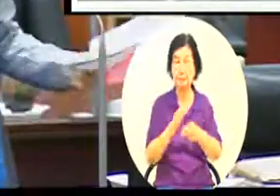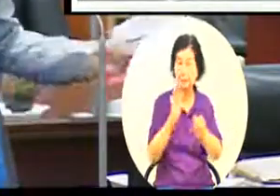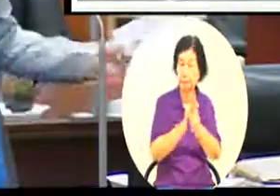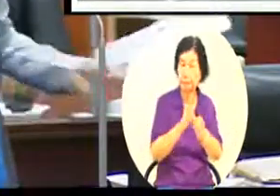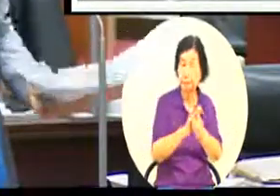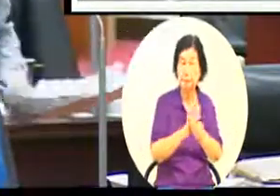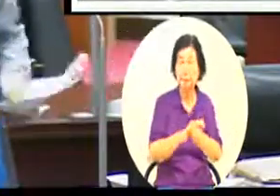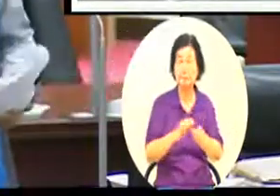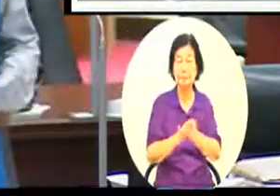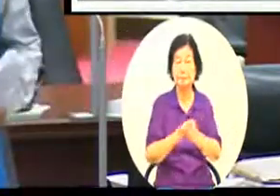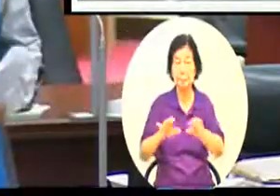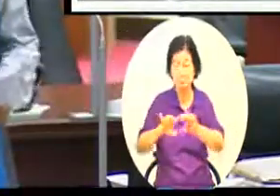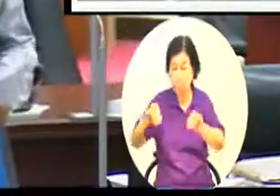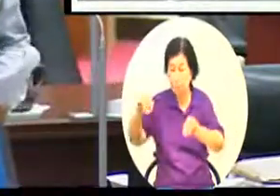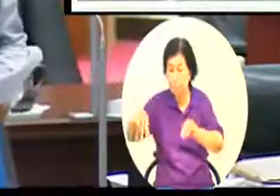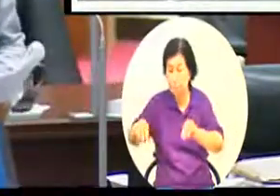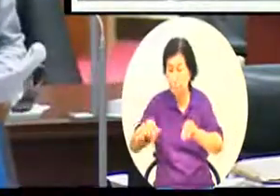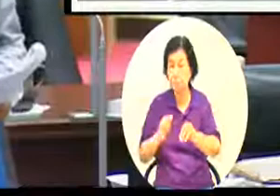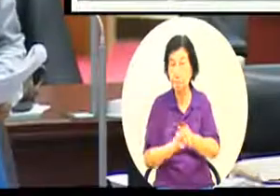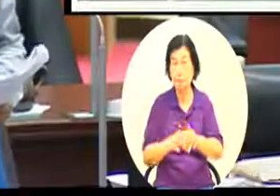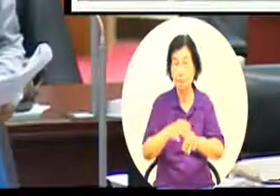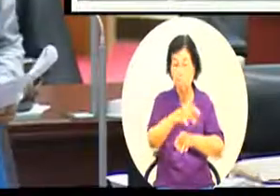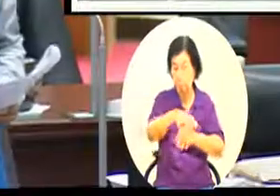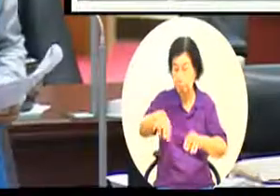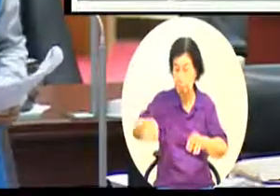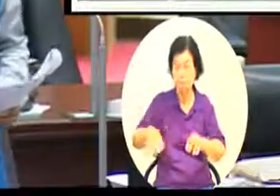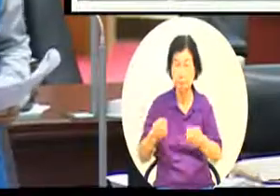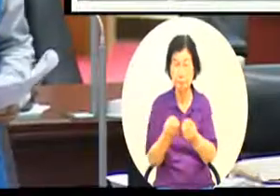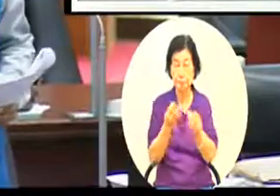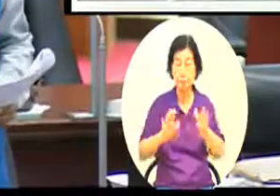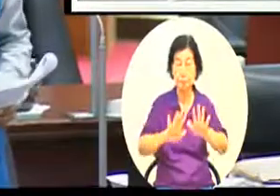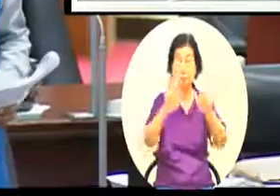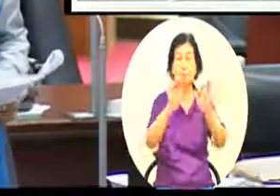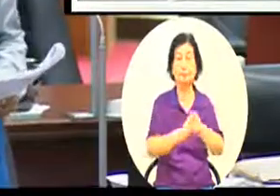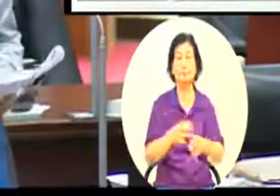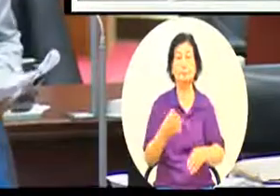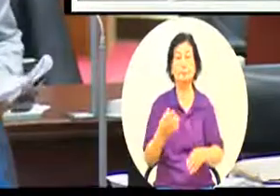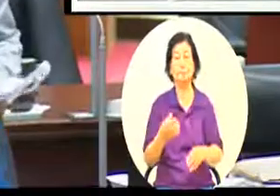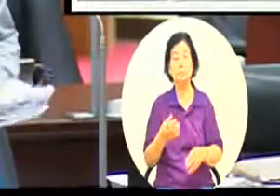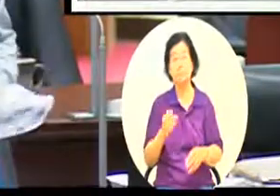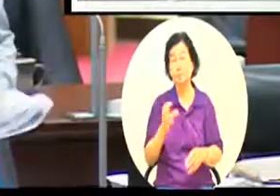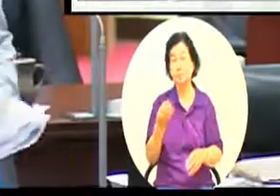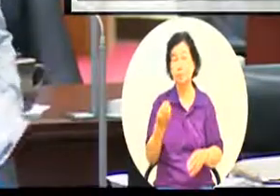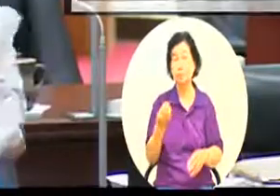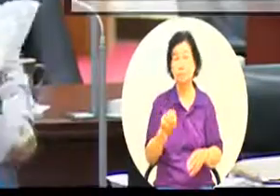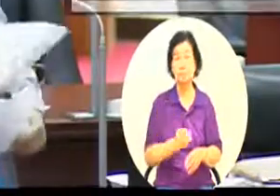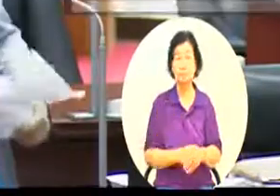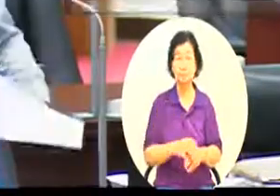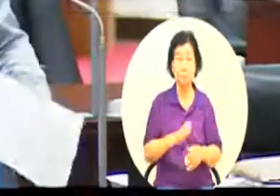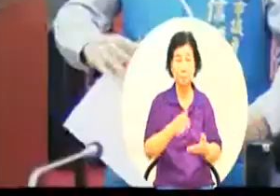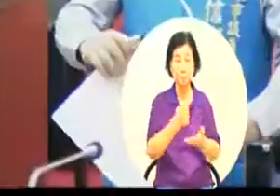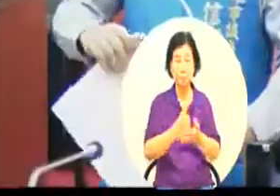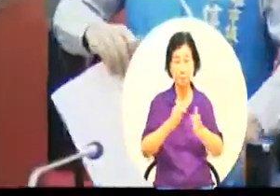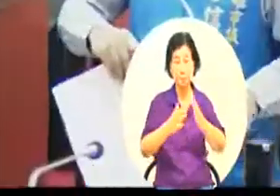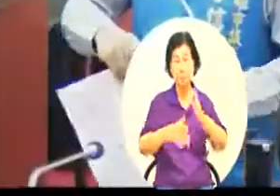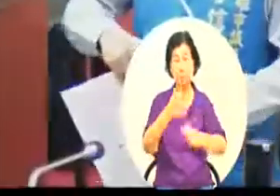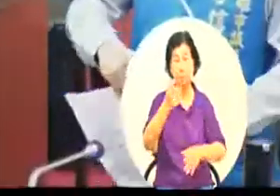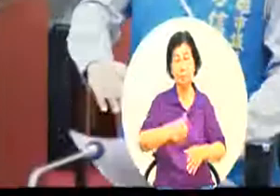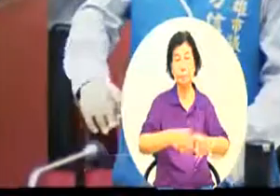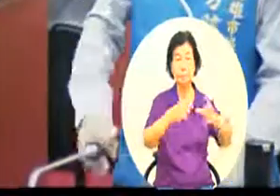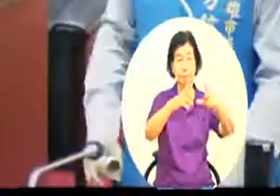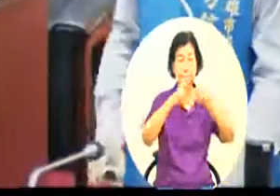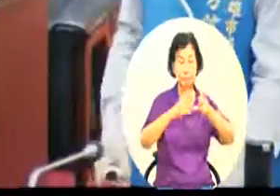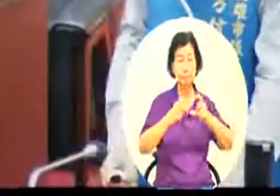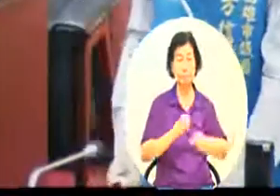是问题出在哪里？可不可以请市长先简单的回答一下？ 请市长说明。 谢谢议长